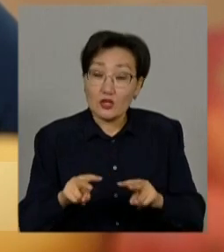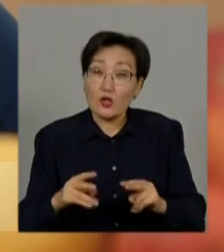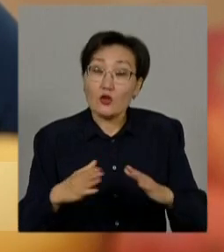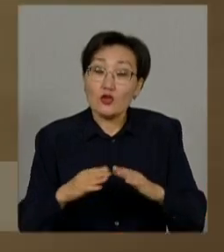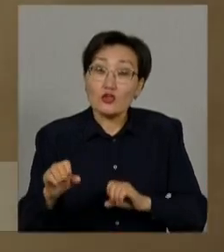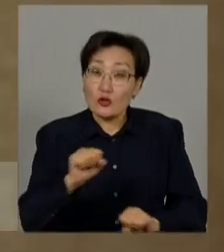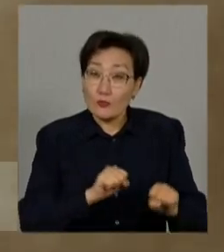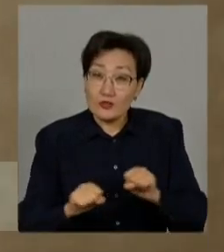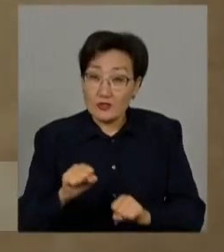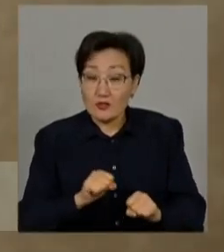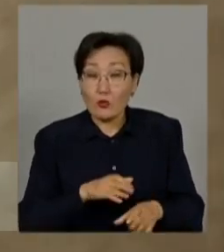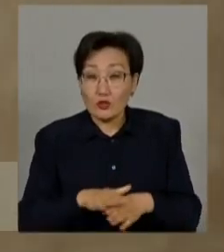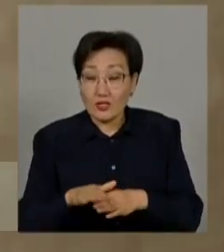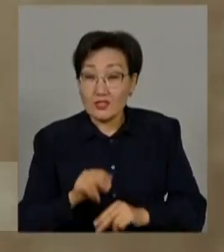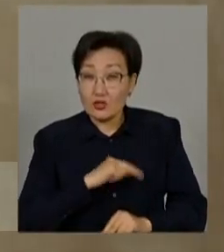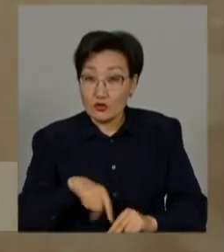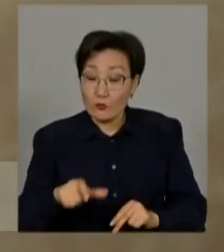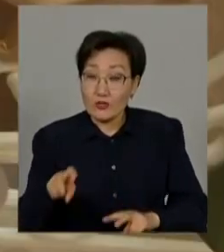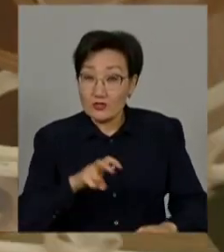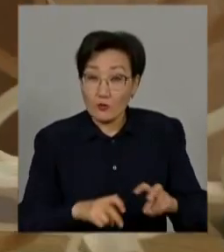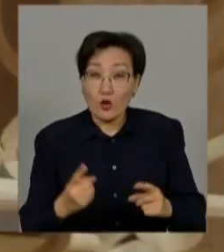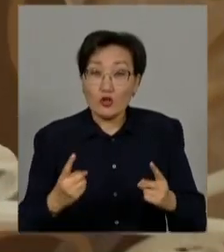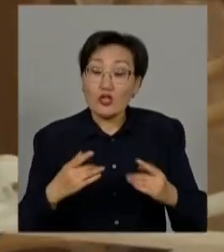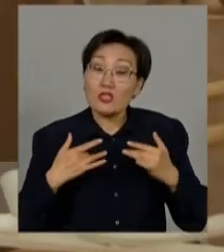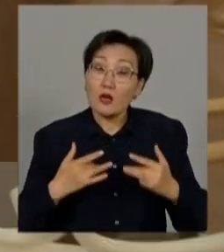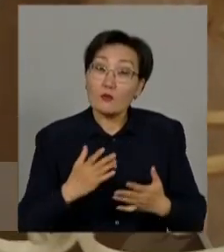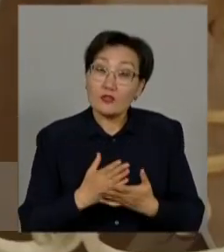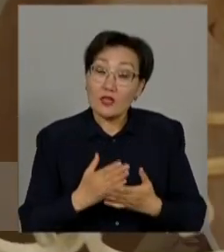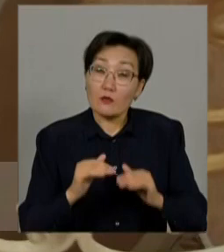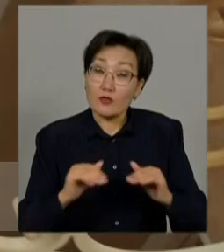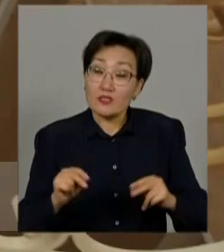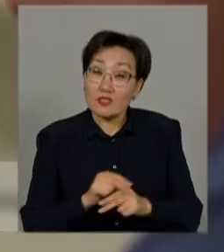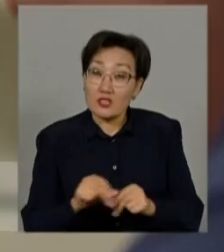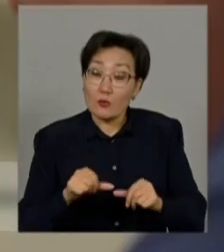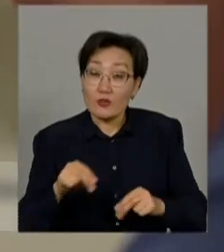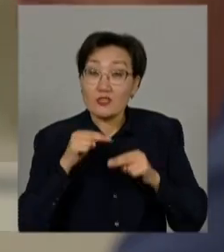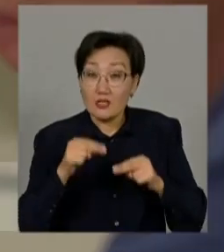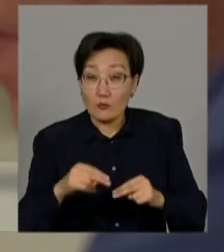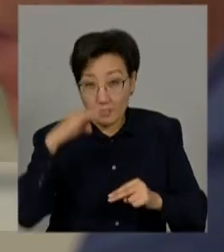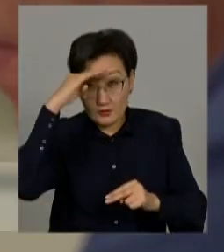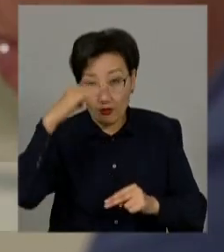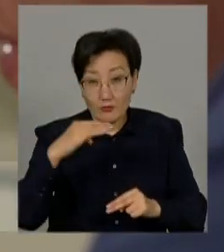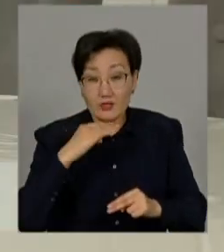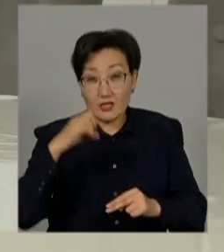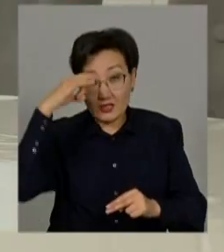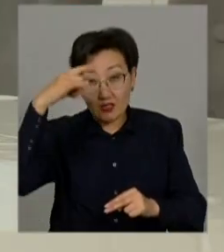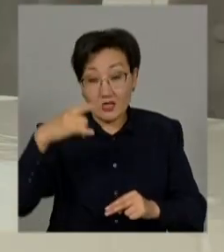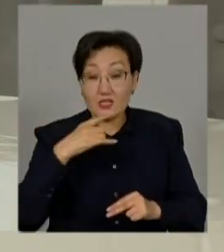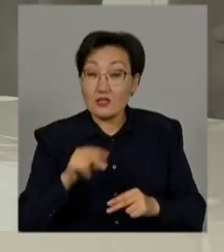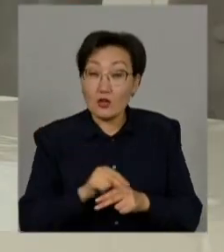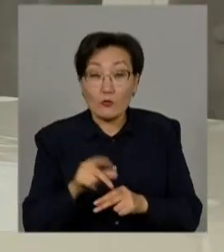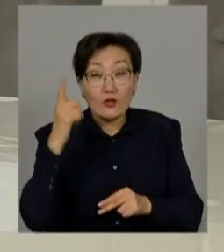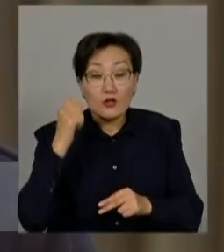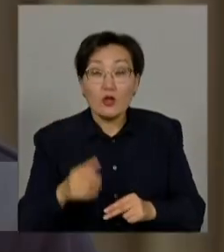жасайтын қызметкер іздейді. Сөйте тұра қызметкерлерге үлкен талап қояды. Бала тәрбиесіне аса мән берген отағасы қазақы тәрбиені білетін,